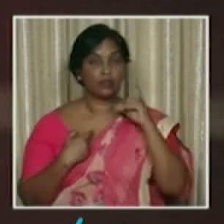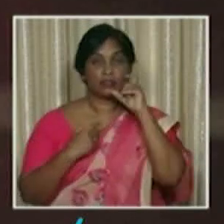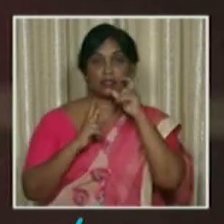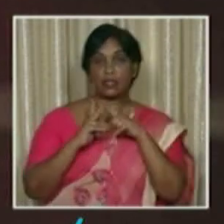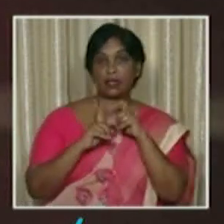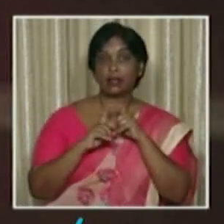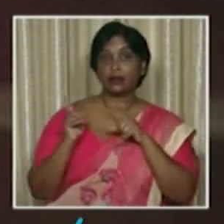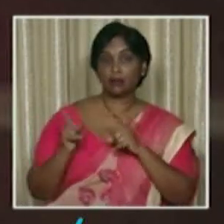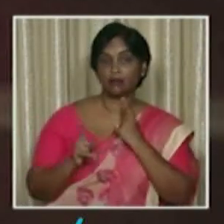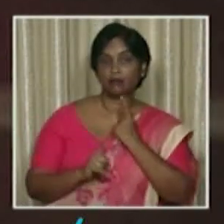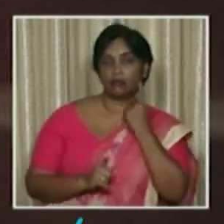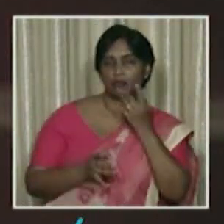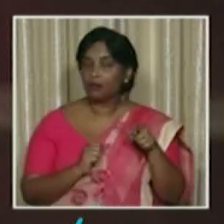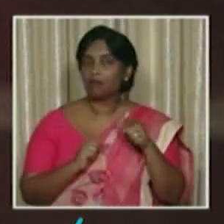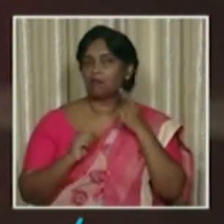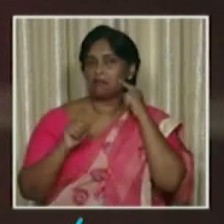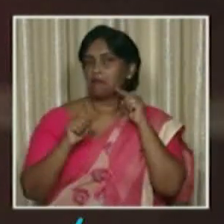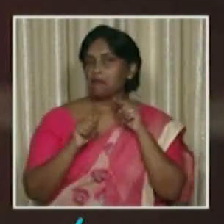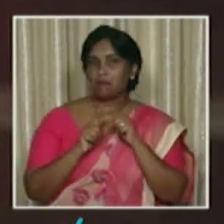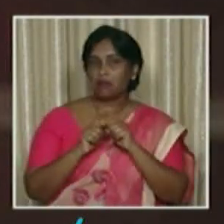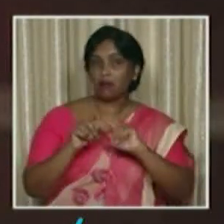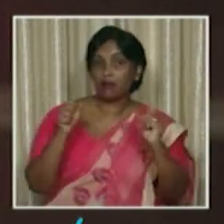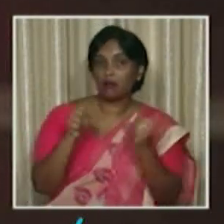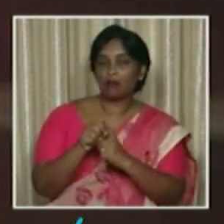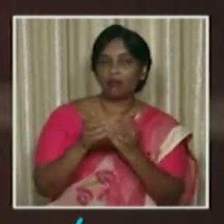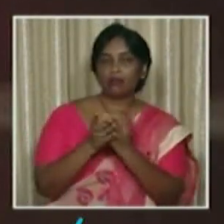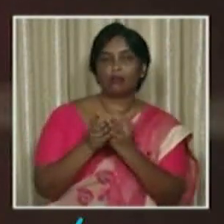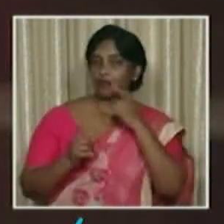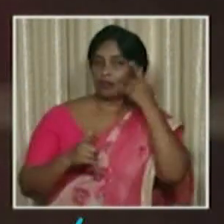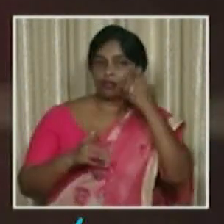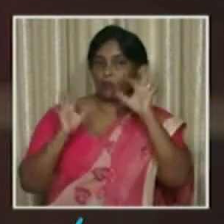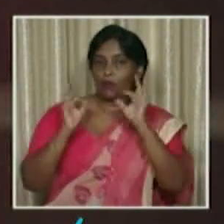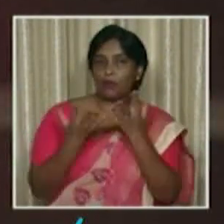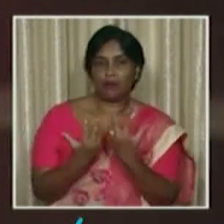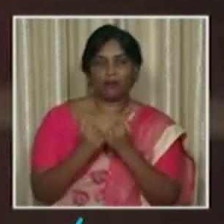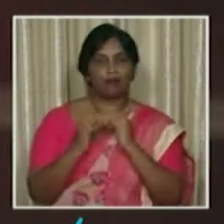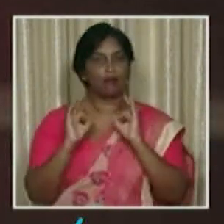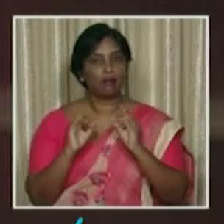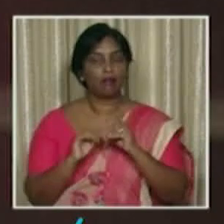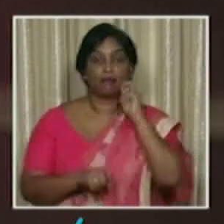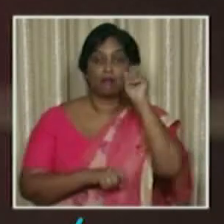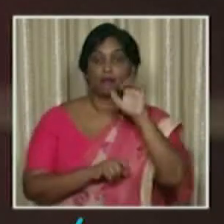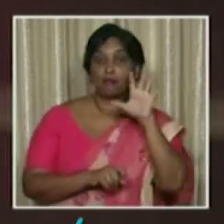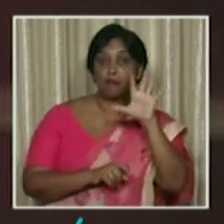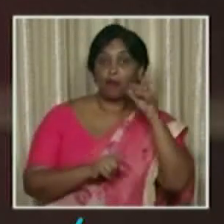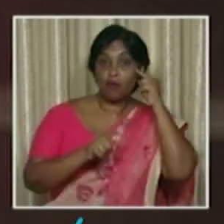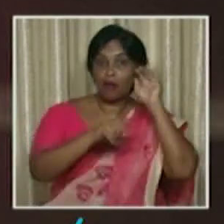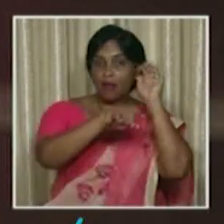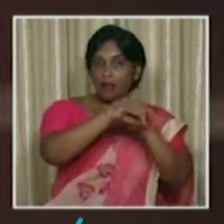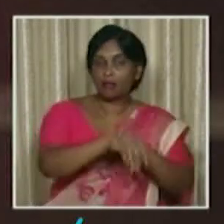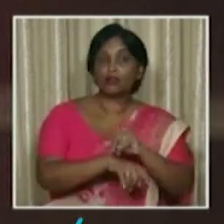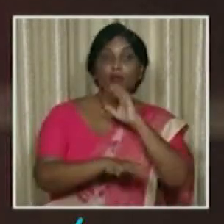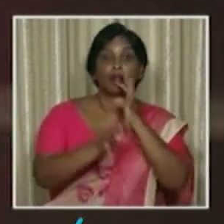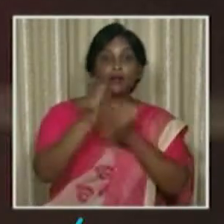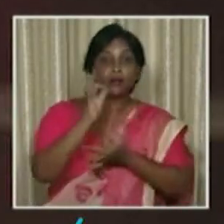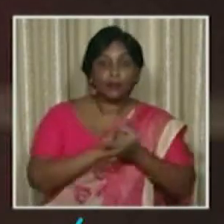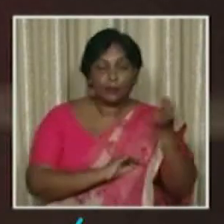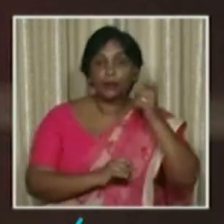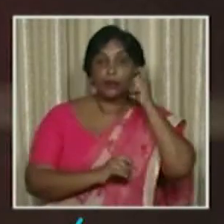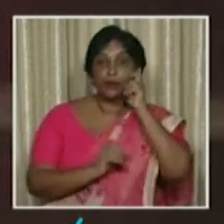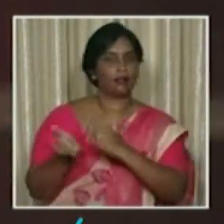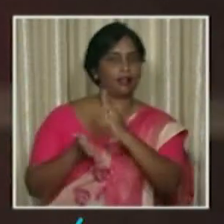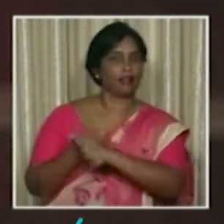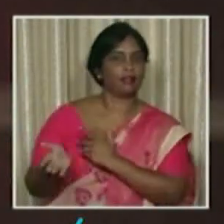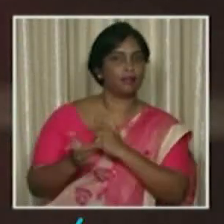බුද්ධිංශයයි බුද්ධිමත්ව කටයුතු කරපු නිසා ඝාතනය වළක්වලා එතුමා බේරගත්තා. ඒ චූදිතය පස් දෙනාට විරුද්ධව නඩු පාරලා තියෙන ත්‍රස්තවාදී වැළැක්වීමේ